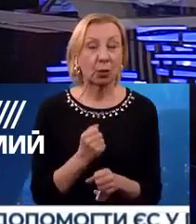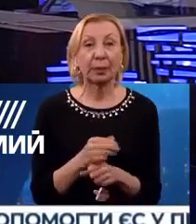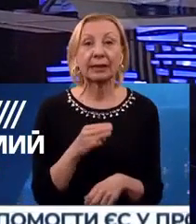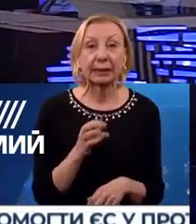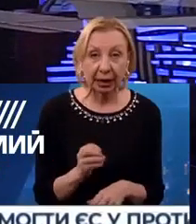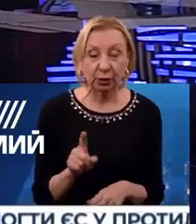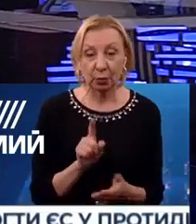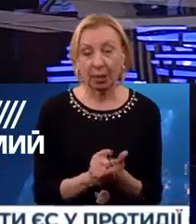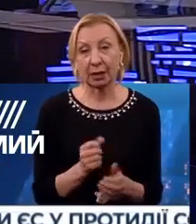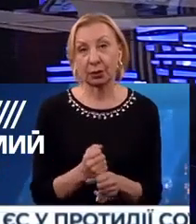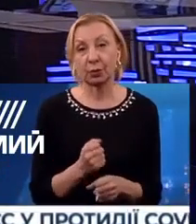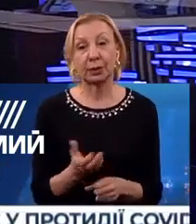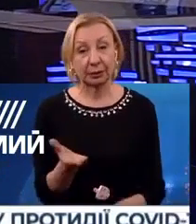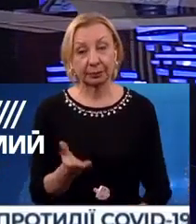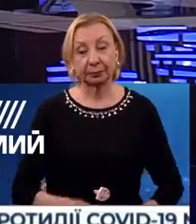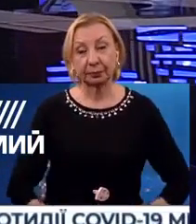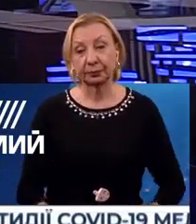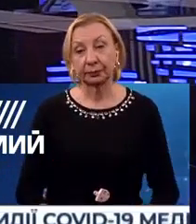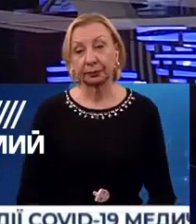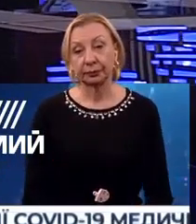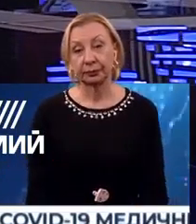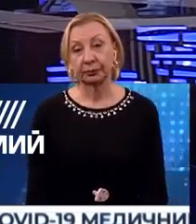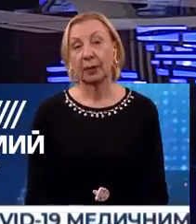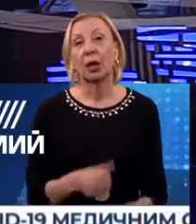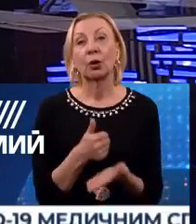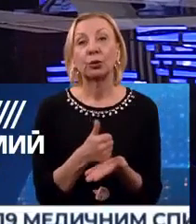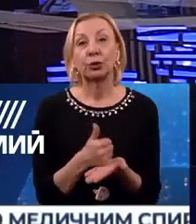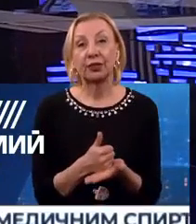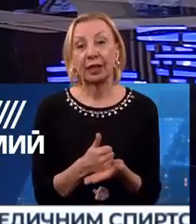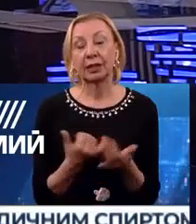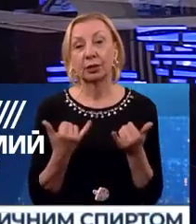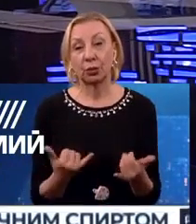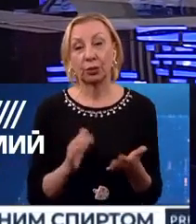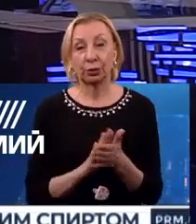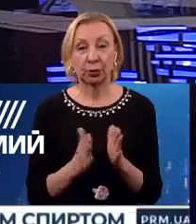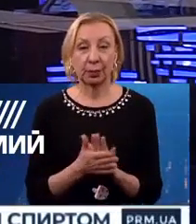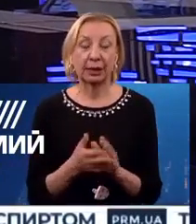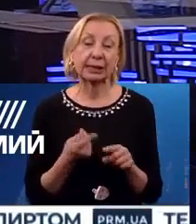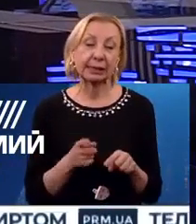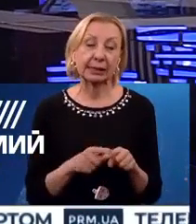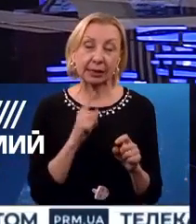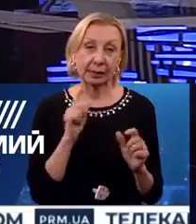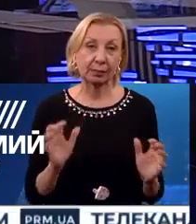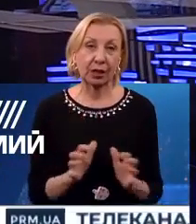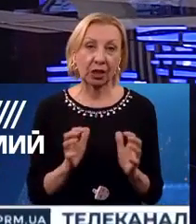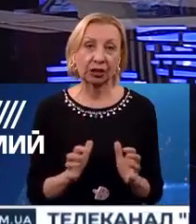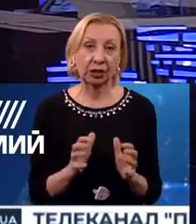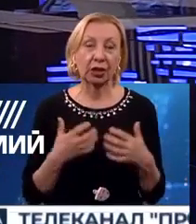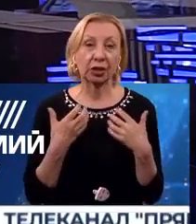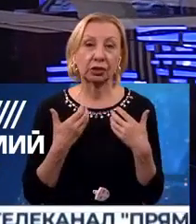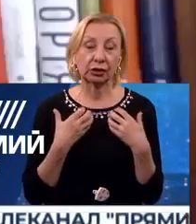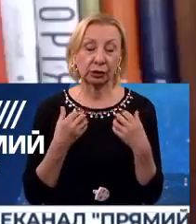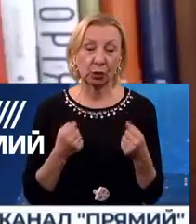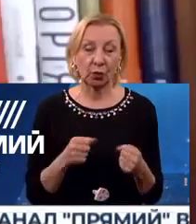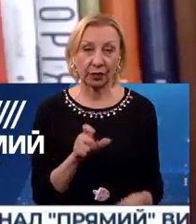вона має зробити, будь ласка, кажіть. Ключове в сьогоднішніх умовах, зрозуміло, це збереження життя і здоров'я людей.